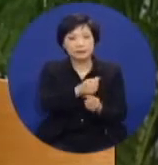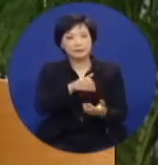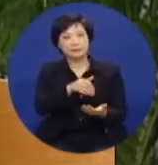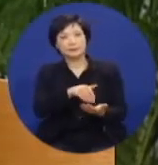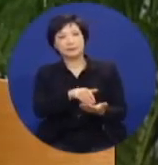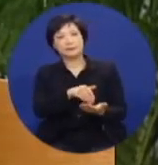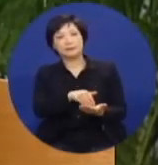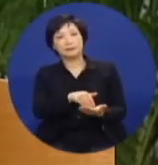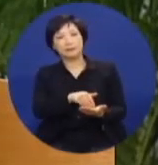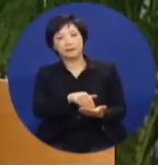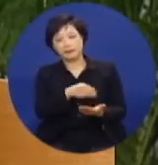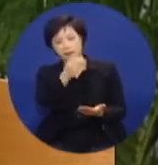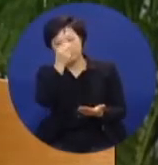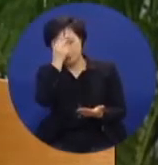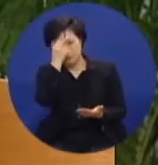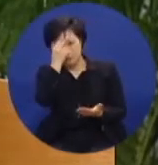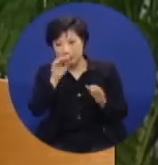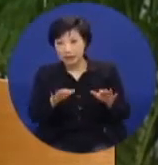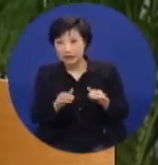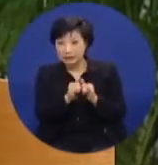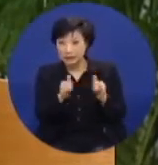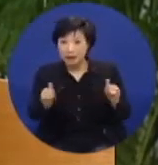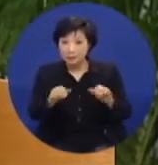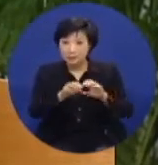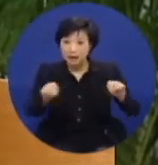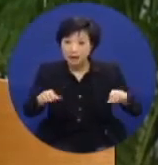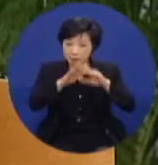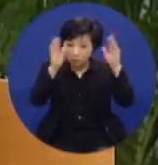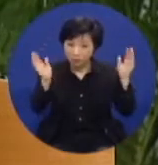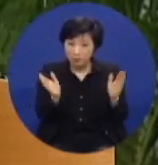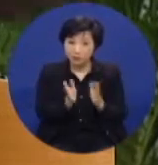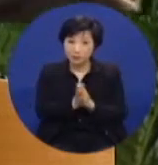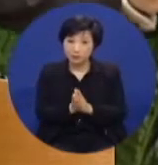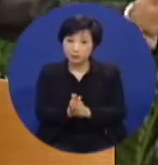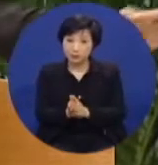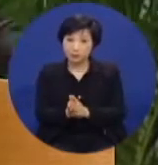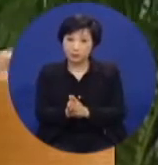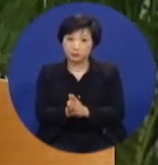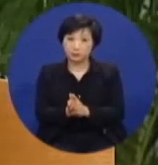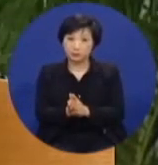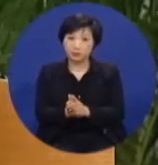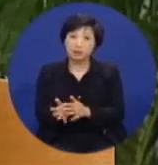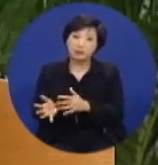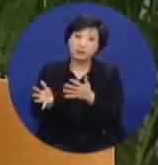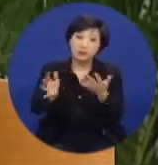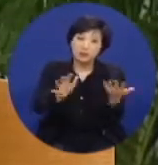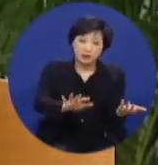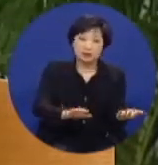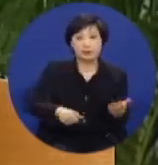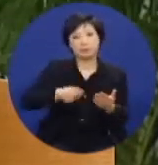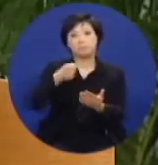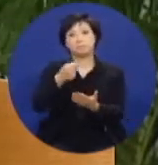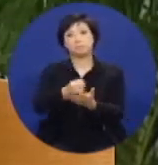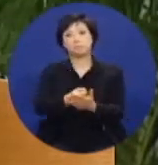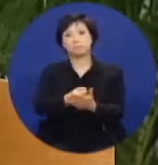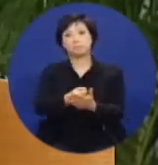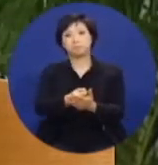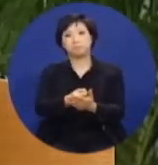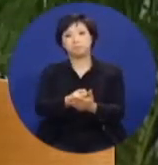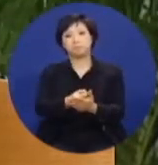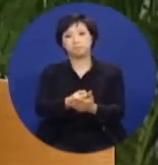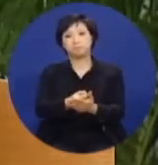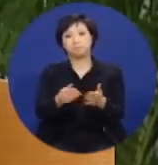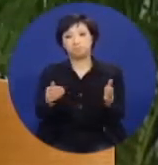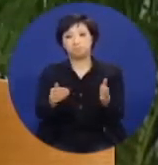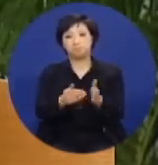나서 사람을 키면 해서 c 딱 없이 버리기로 착용을